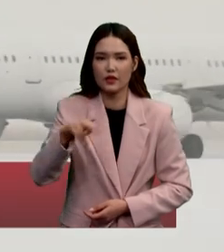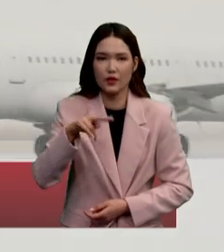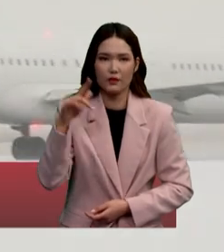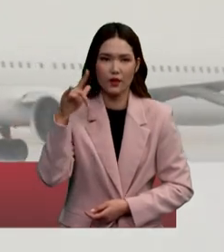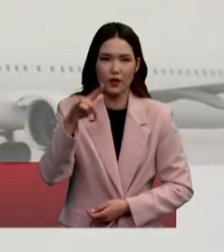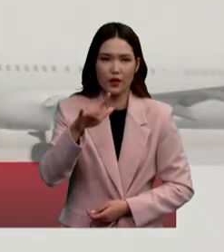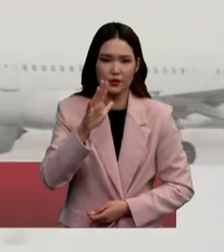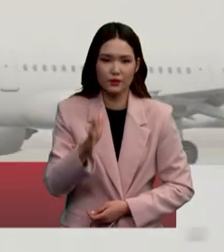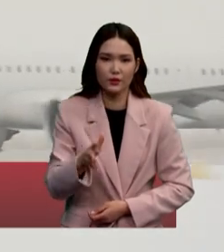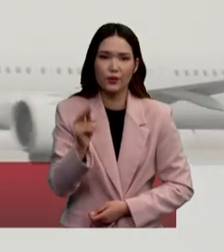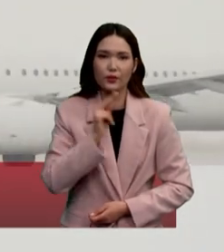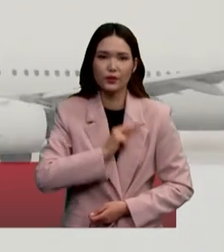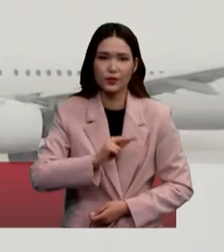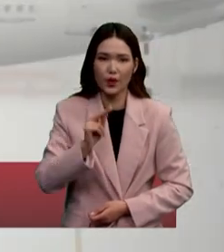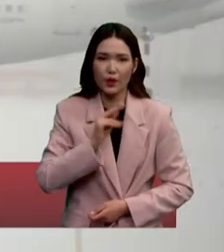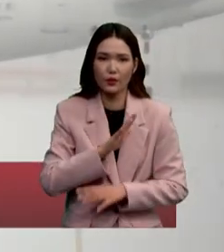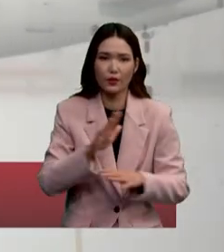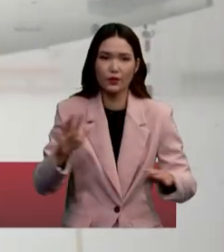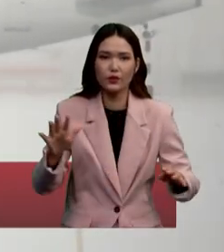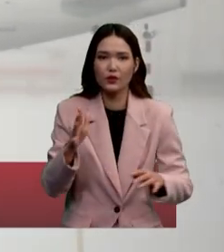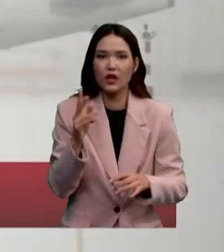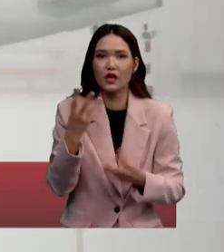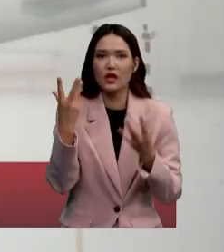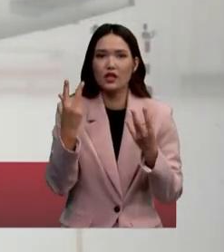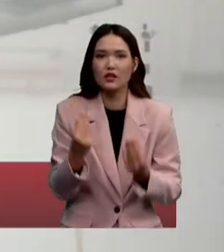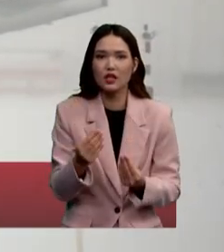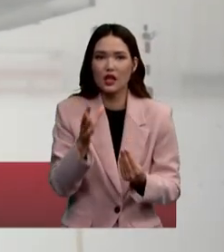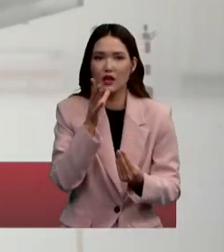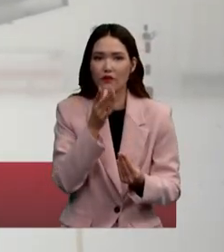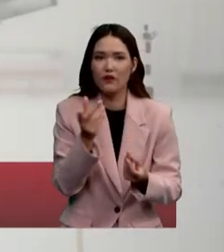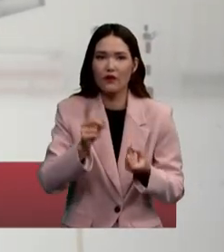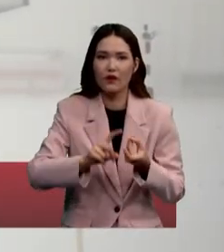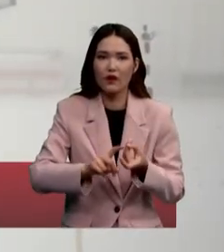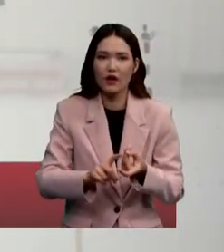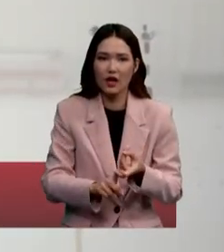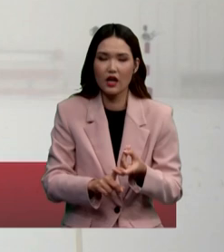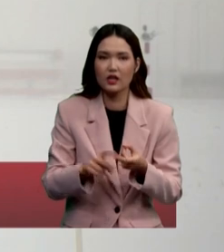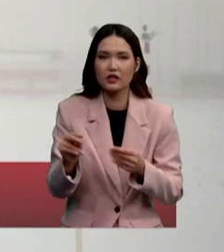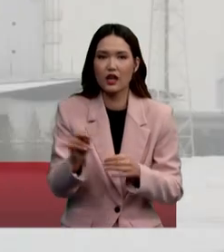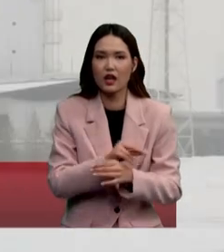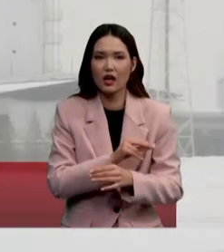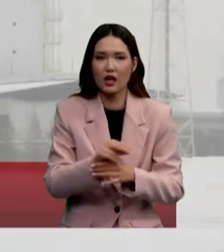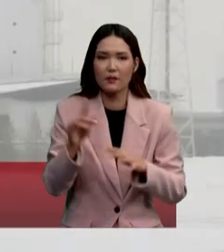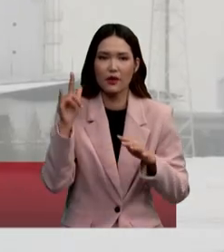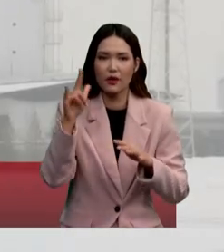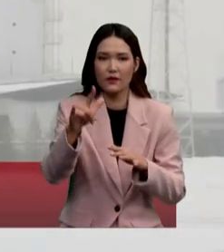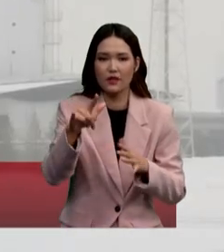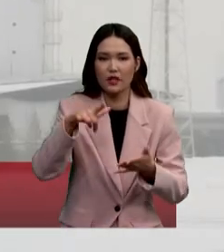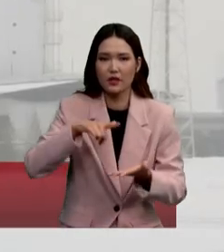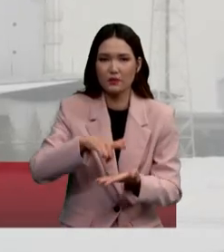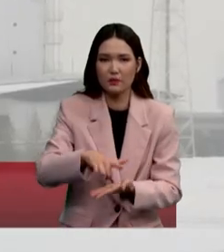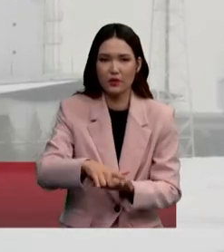декабря аэропорт будет работать только в дневное время. Это связано с проведением капитального ремонта